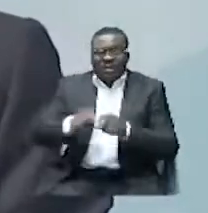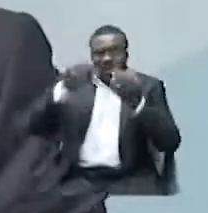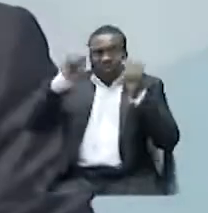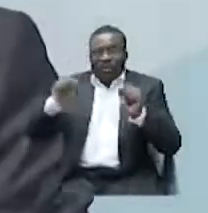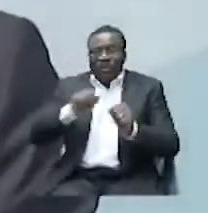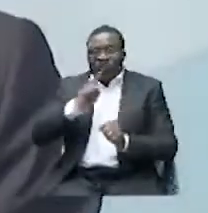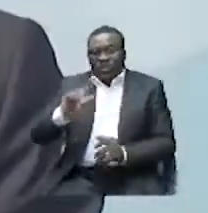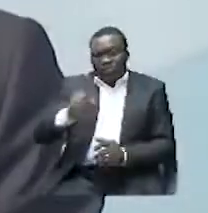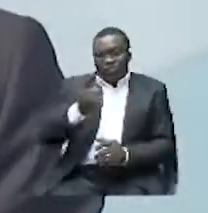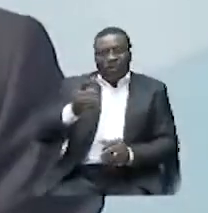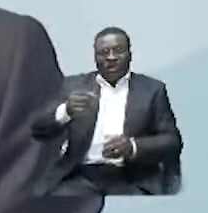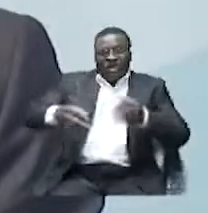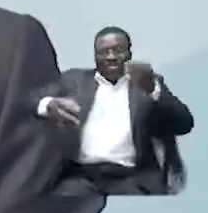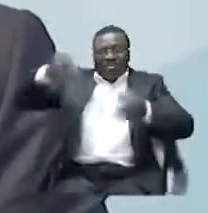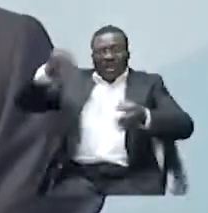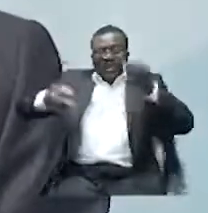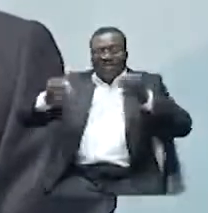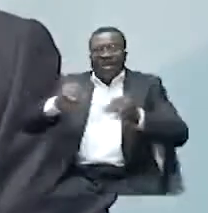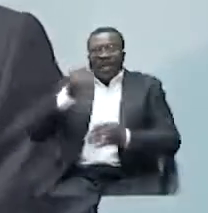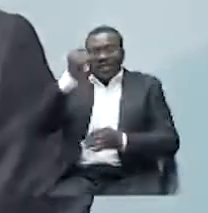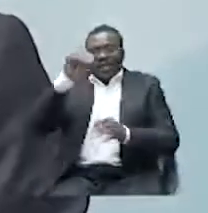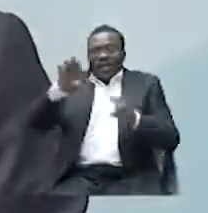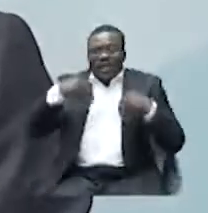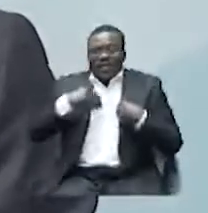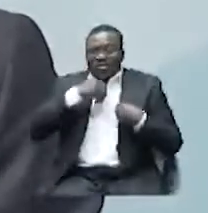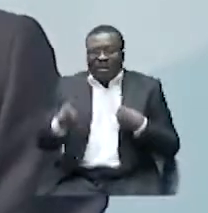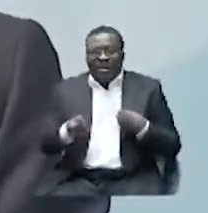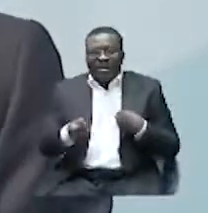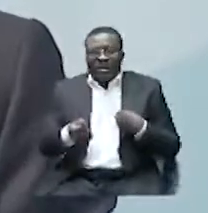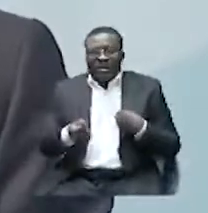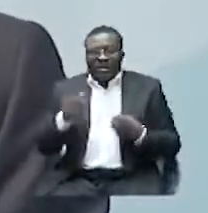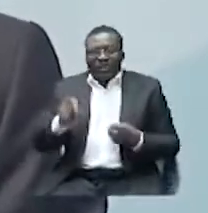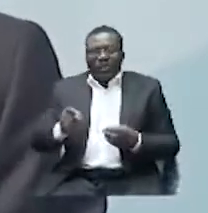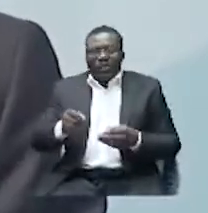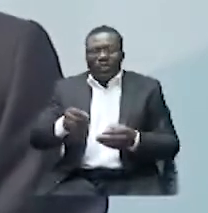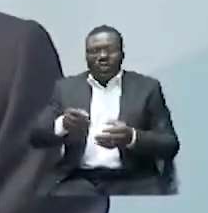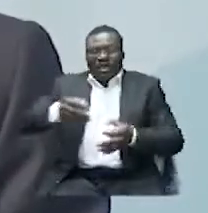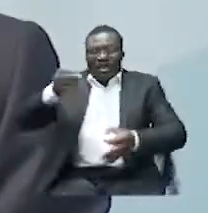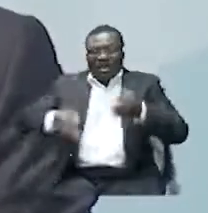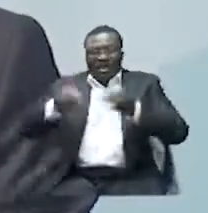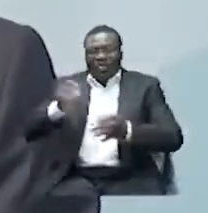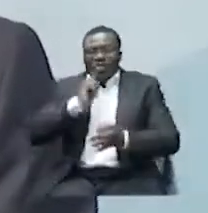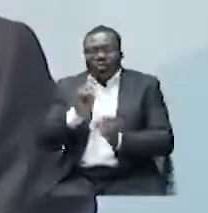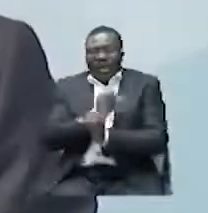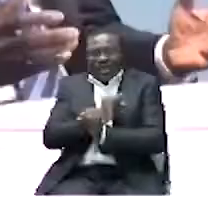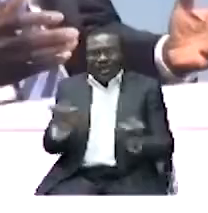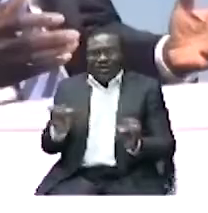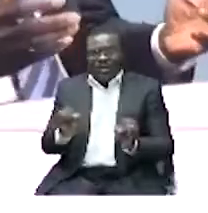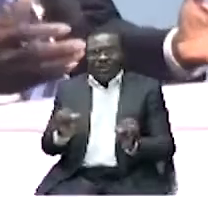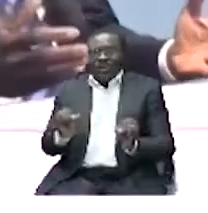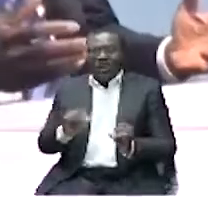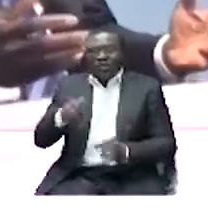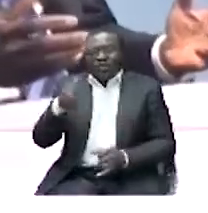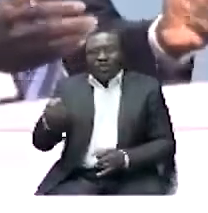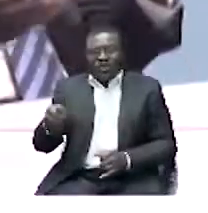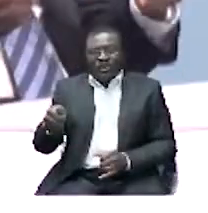sent premier magistrat qu'il ne comprend pas, qu'il n'accepte pas que la justice soit indépendante de